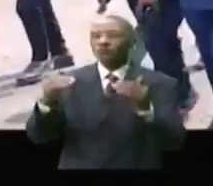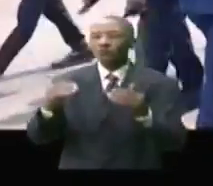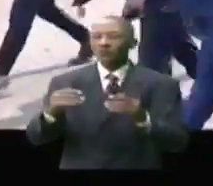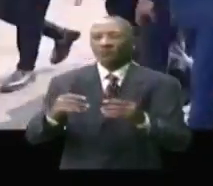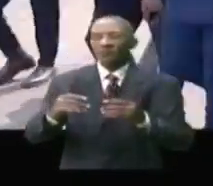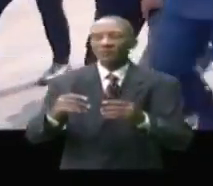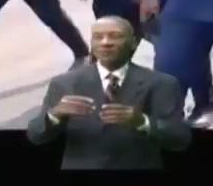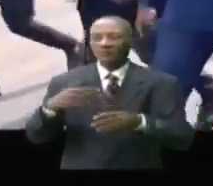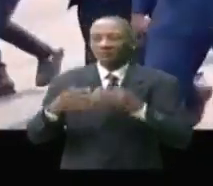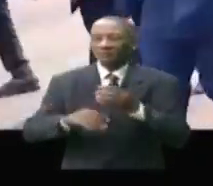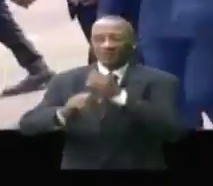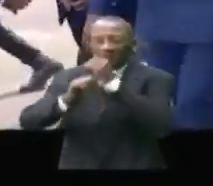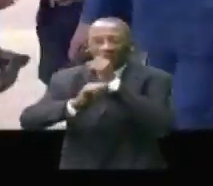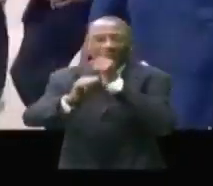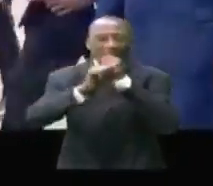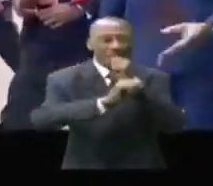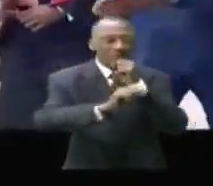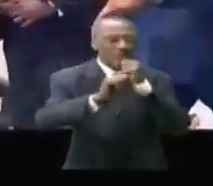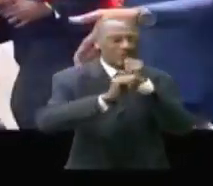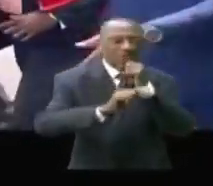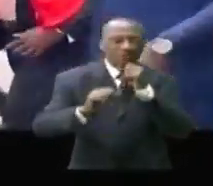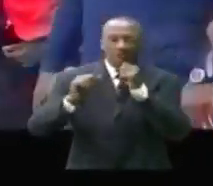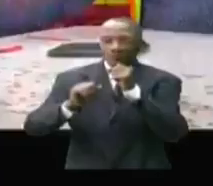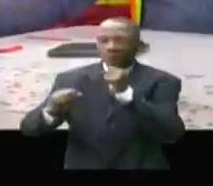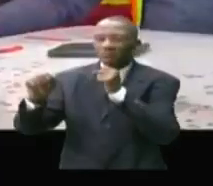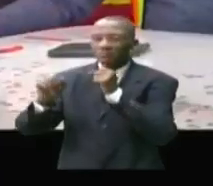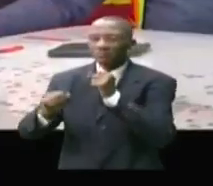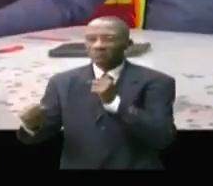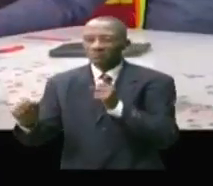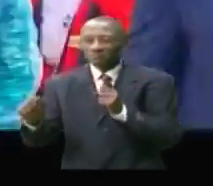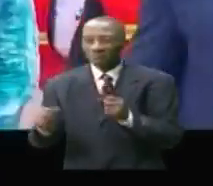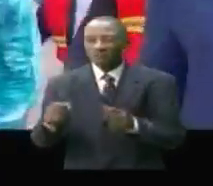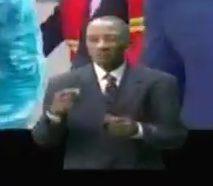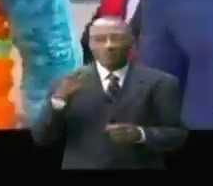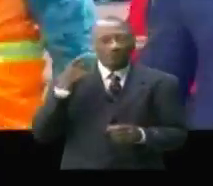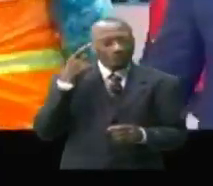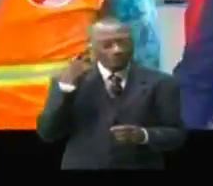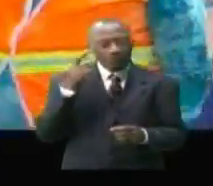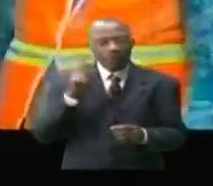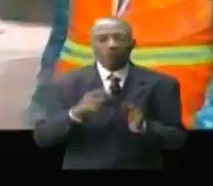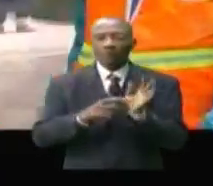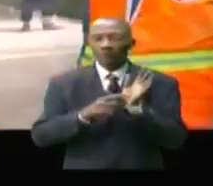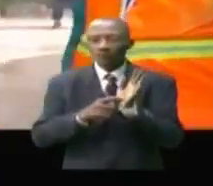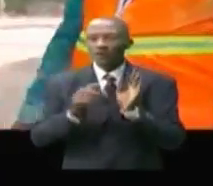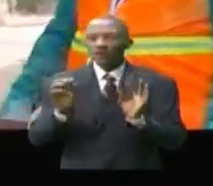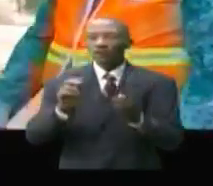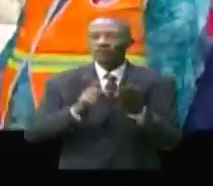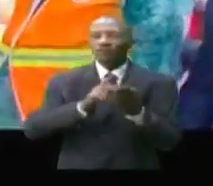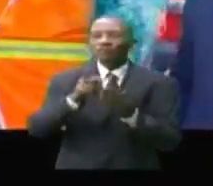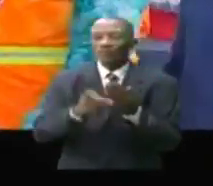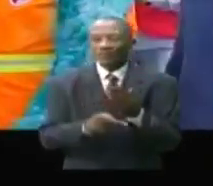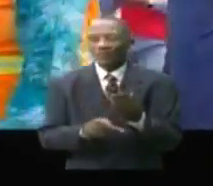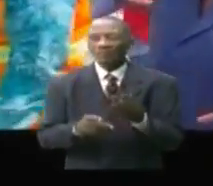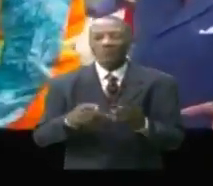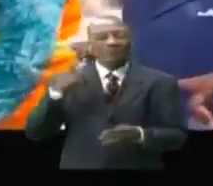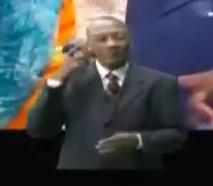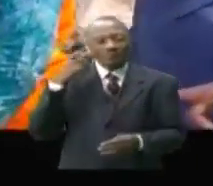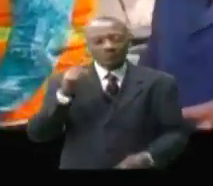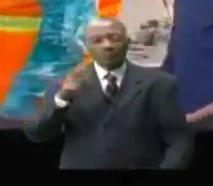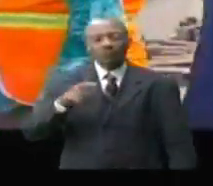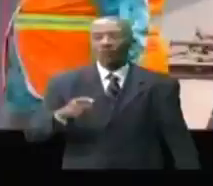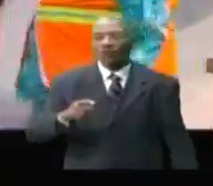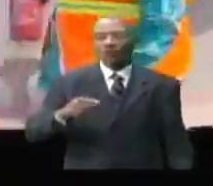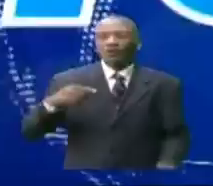sensibilisation relative au programme multisectoriel de la prévention et de la lutte contre les incendies dans la ville